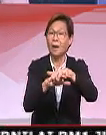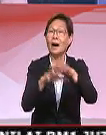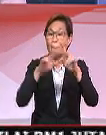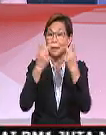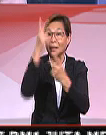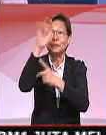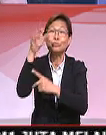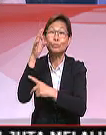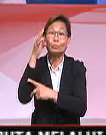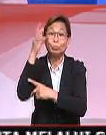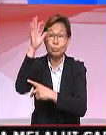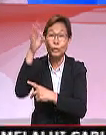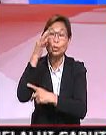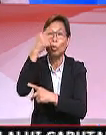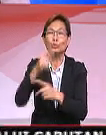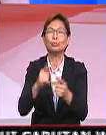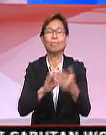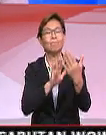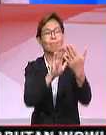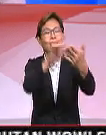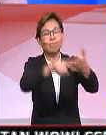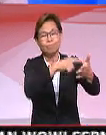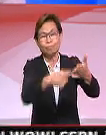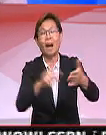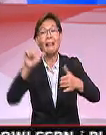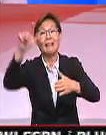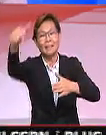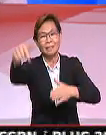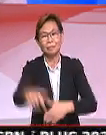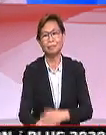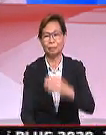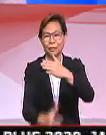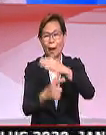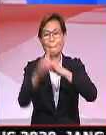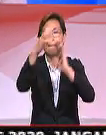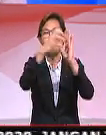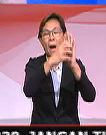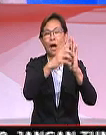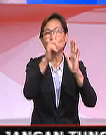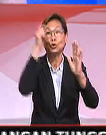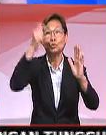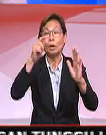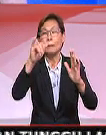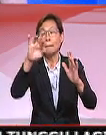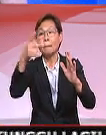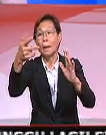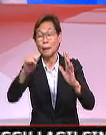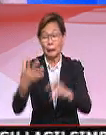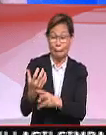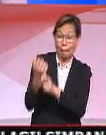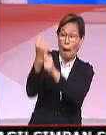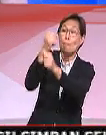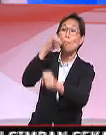untuk menghadapi pelarai umum akan datang. Timbalan Presiden PAS, Datuk Seri Tuan Ibrahim Tuan Man bagaimanapun berkata,